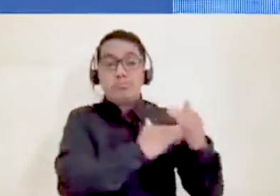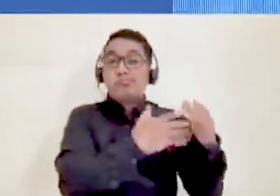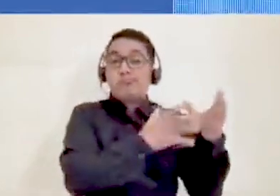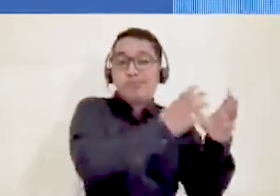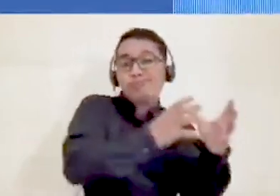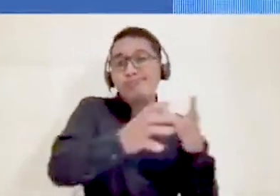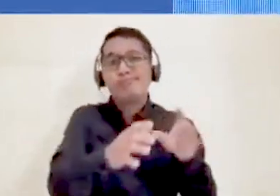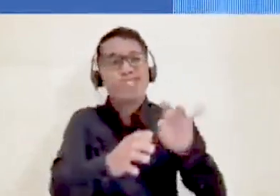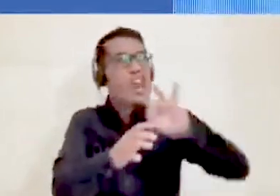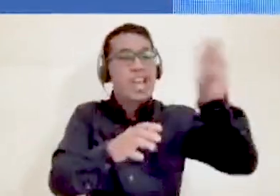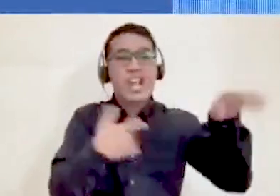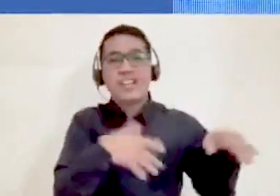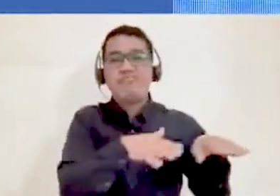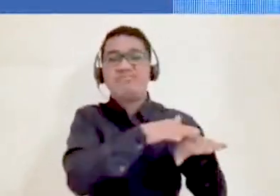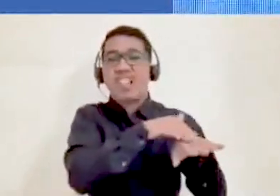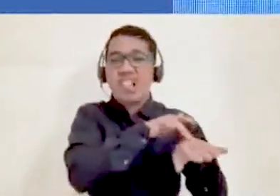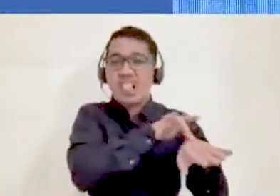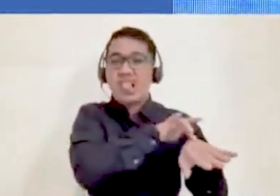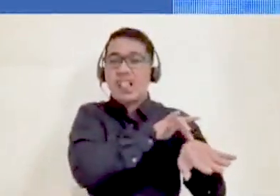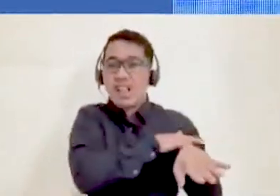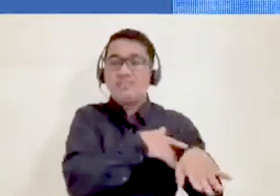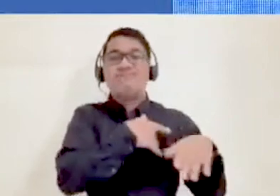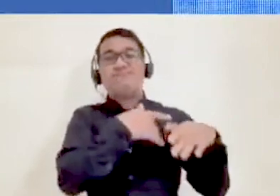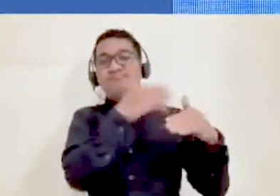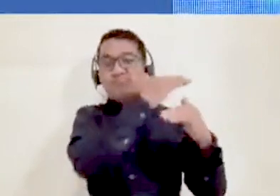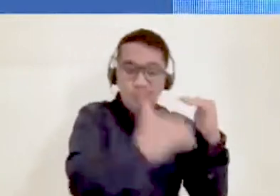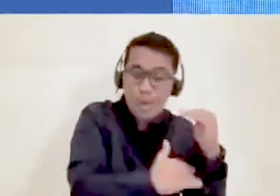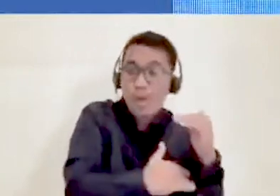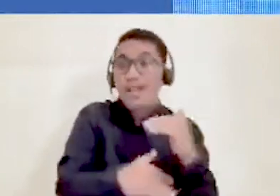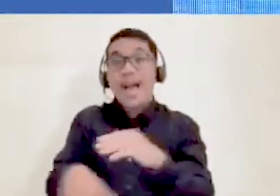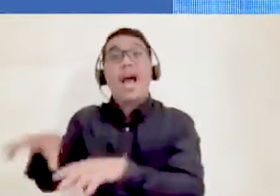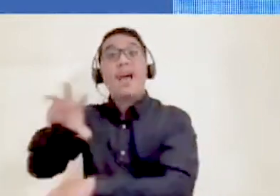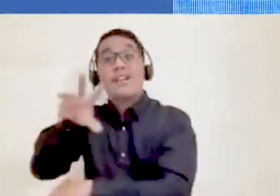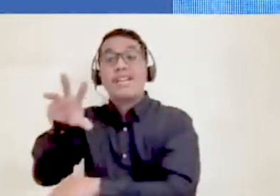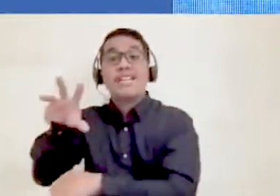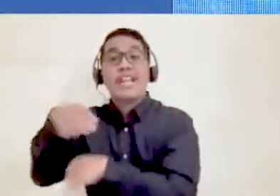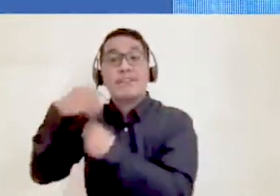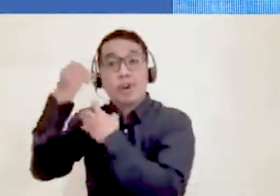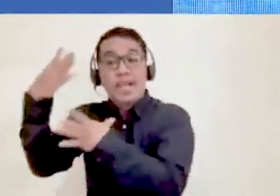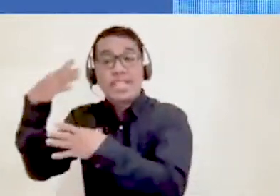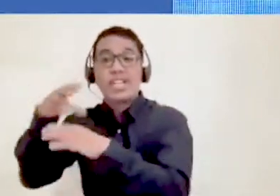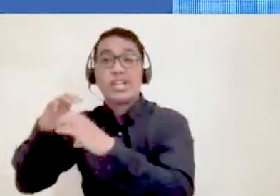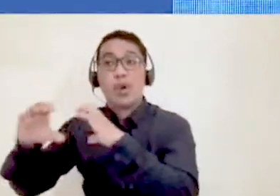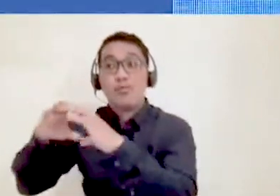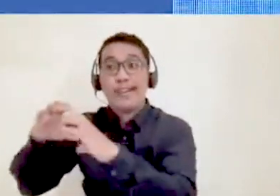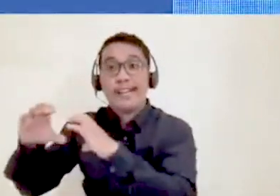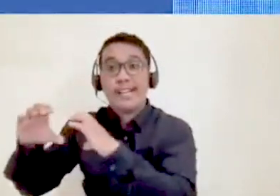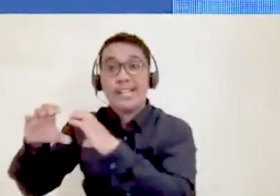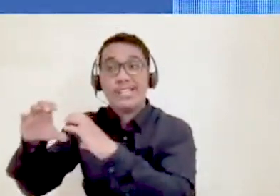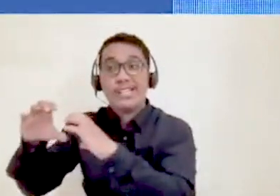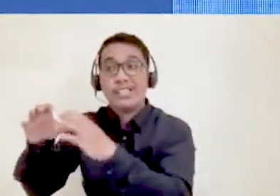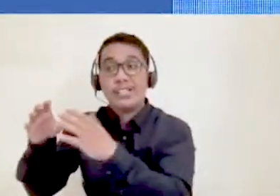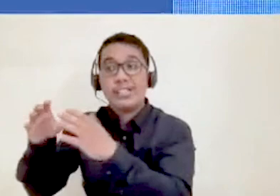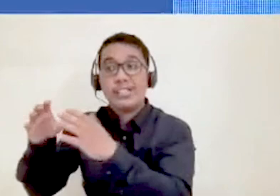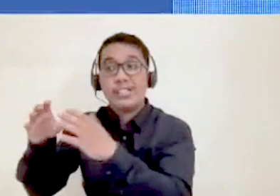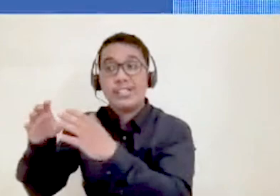mengalami kelesuan sektor Infokom atau sektor Informatika dan komunikasi yang